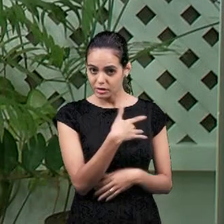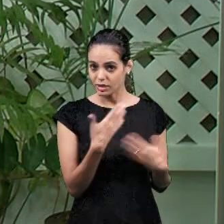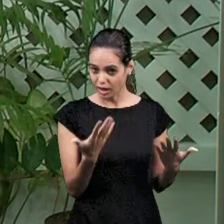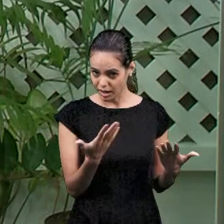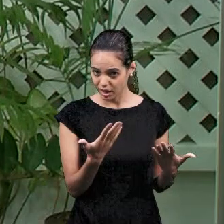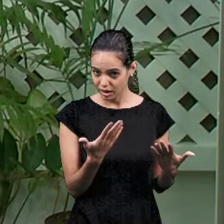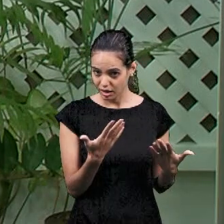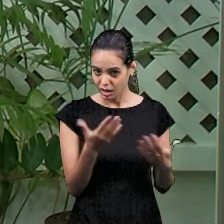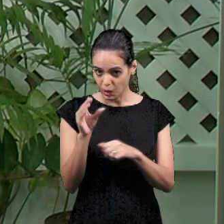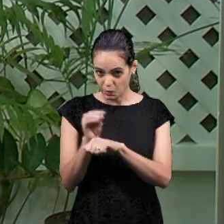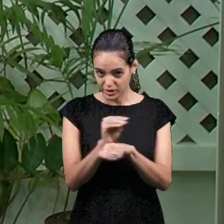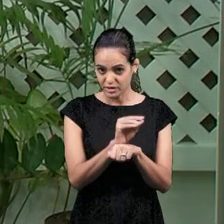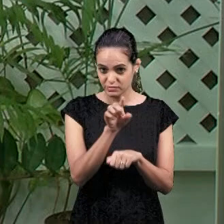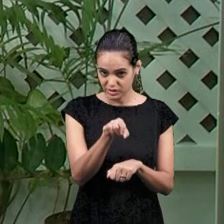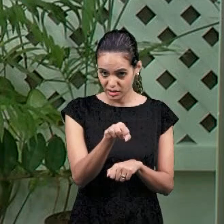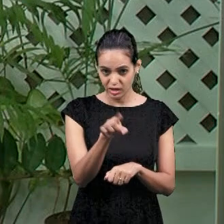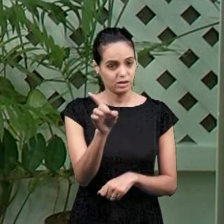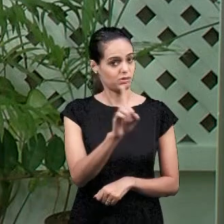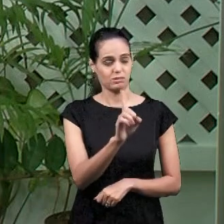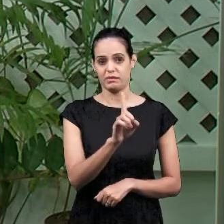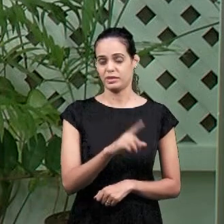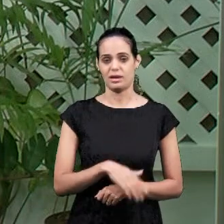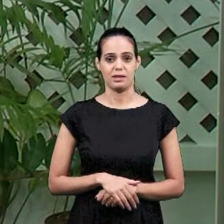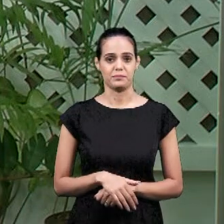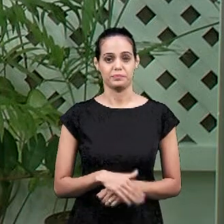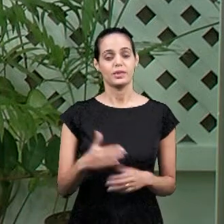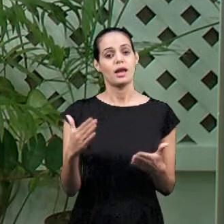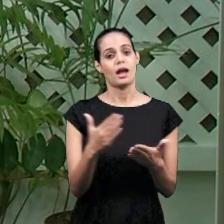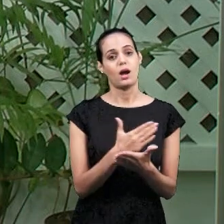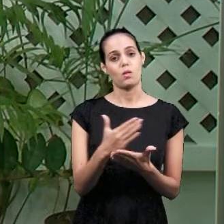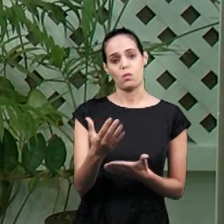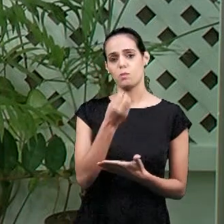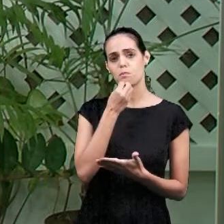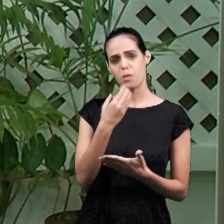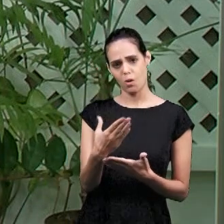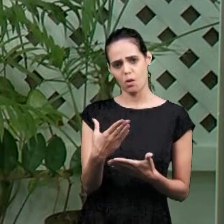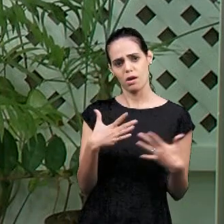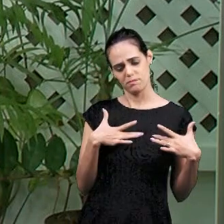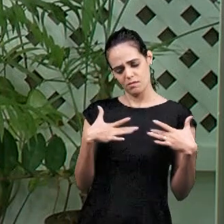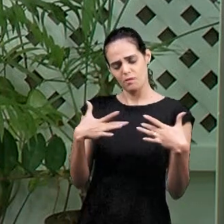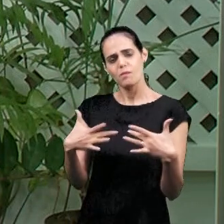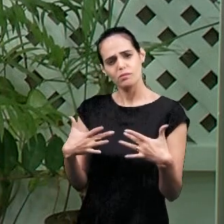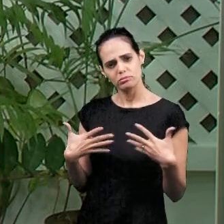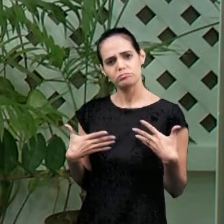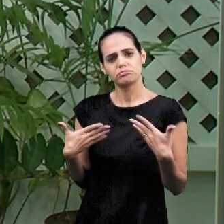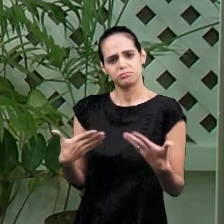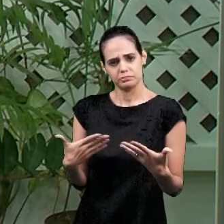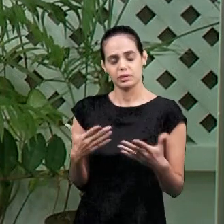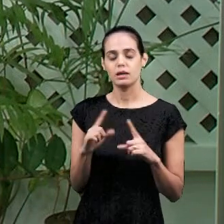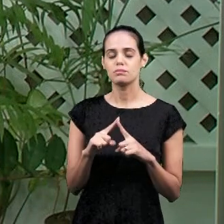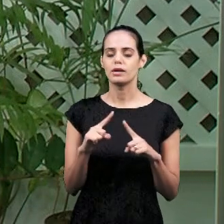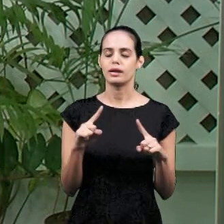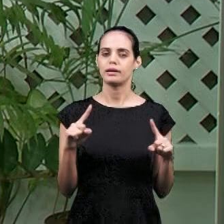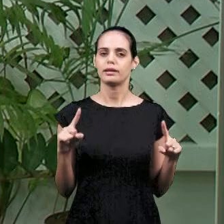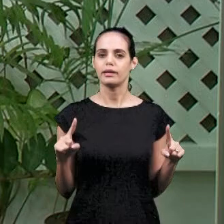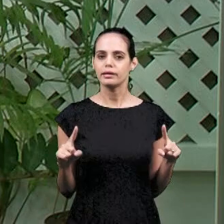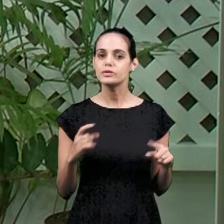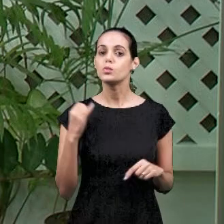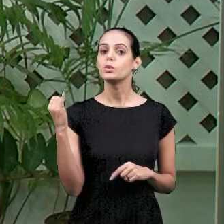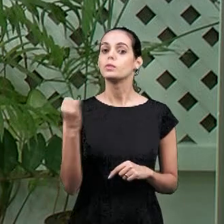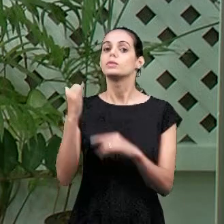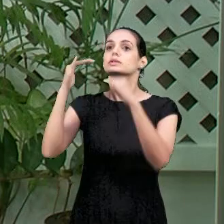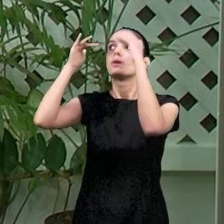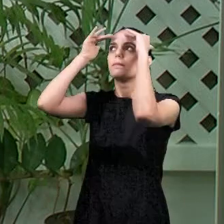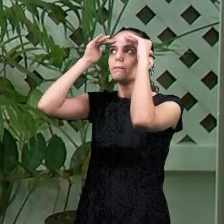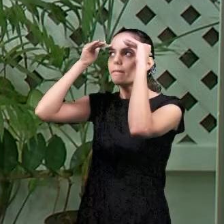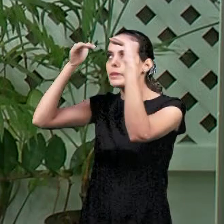quelqu'un, parce qu'il ne va pas prendre soin de vous quand vous allez être à l'hôpital. Quelques-uns sont de bonne volonté,